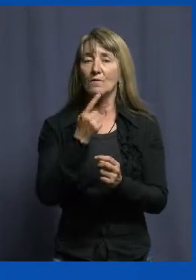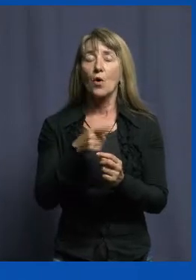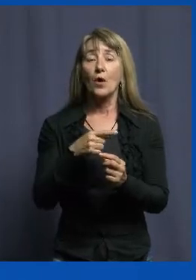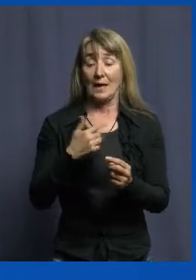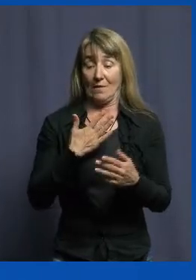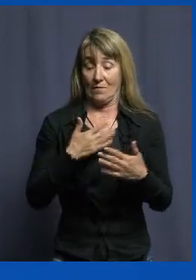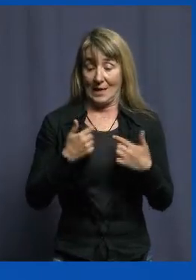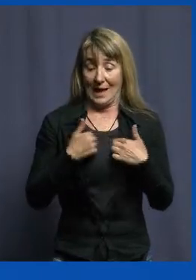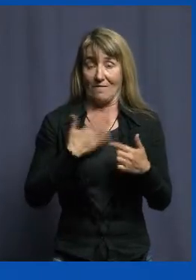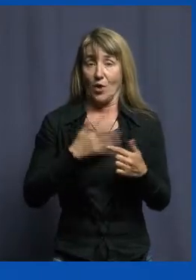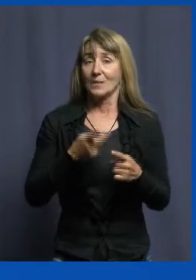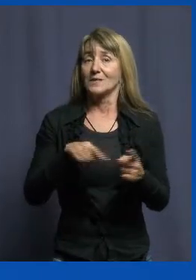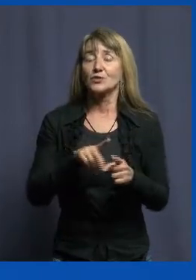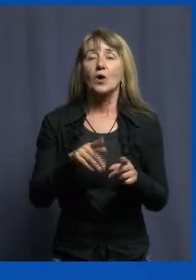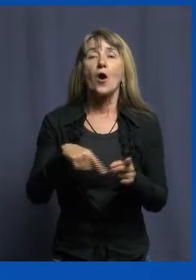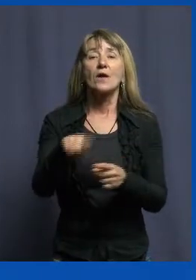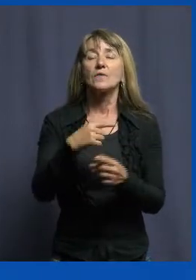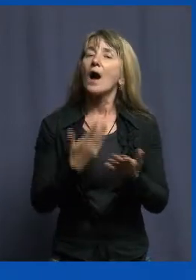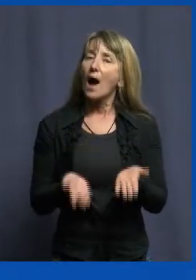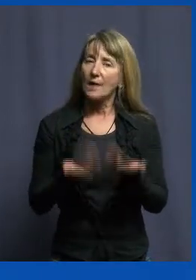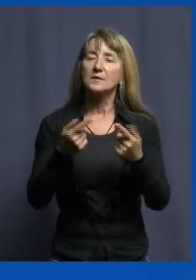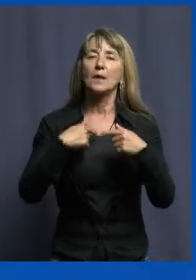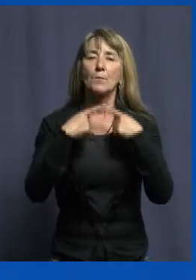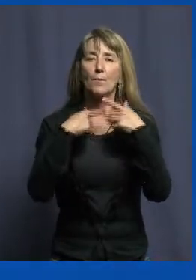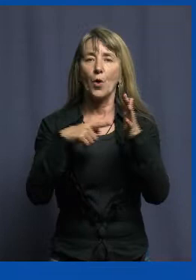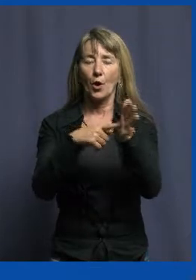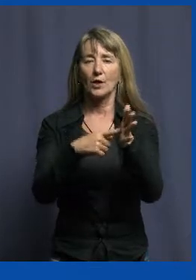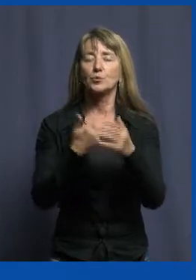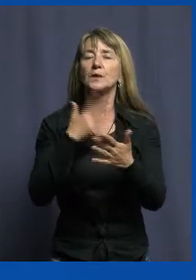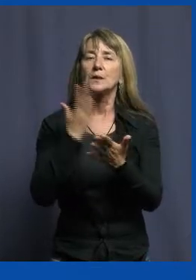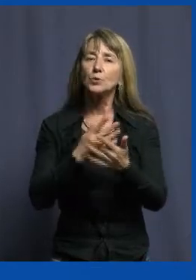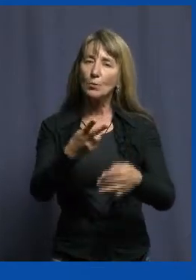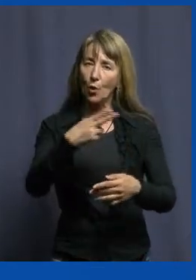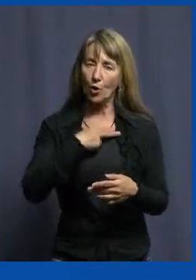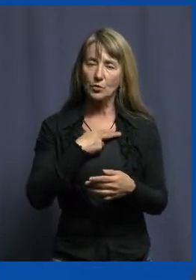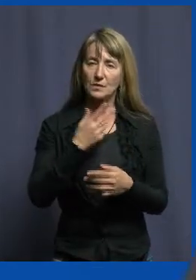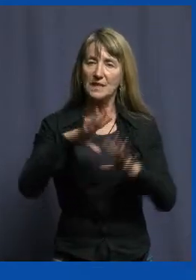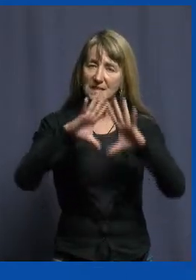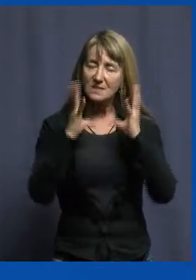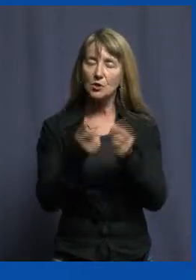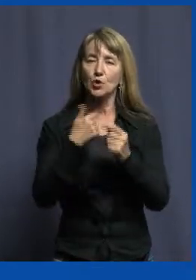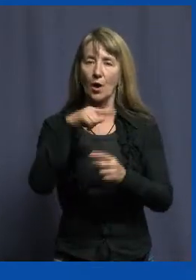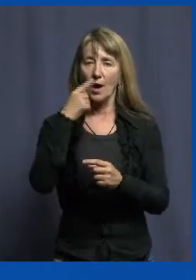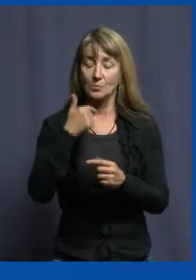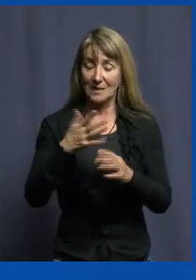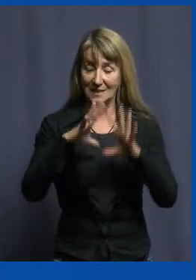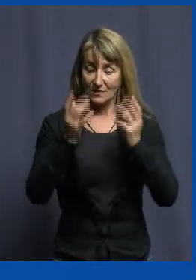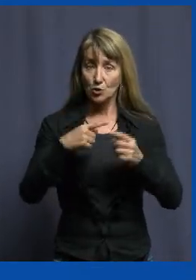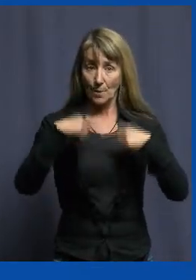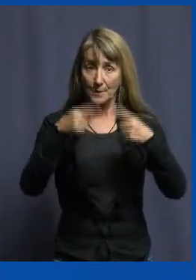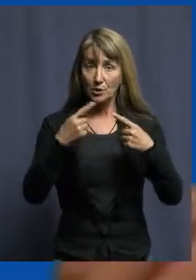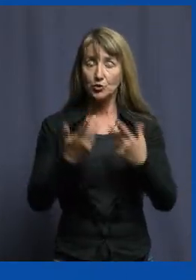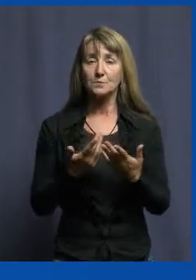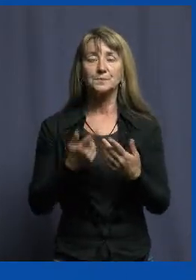vi, svi ga volimo mi, ajdemo da to pokažemo. I da budemo odgovorni za to što sve što kažem. Dakle, ovo sve što pričam, kažem